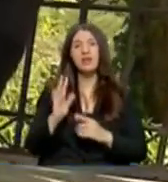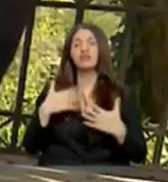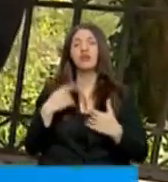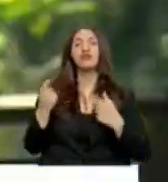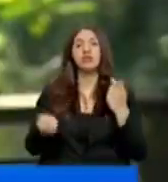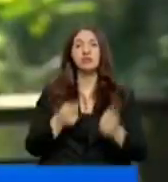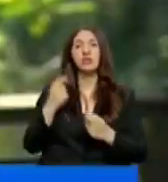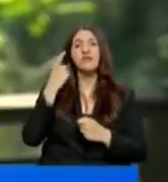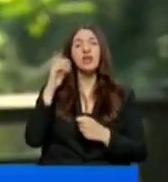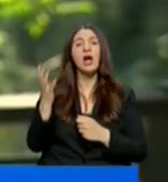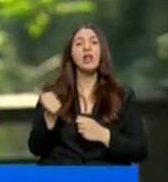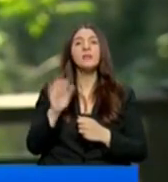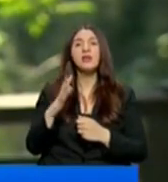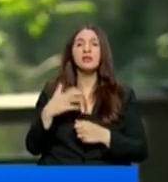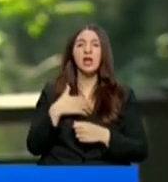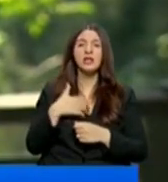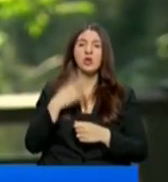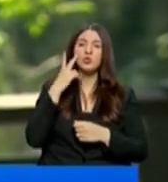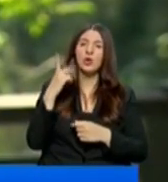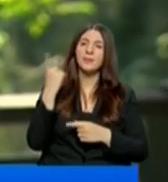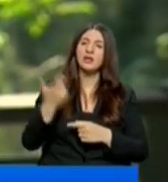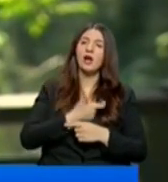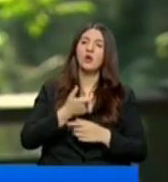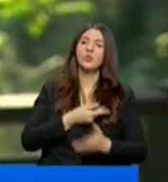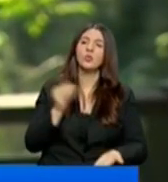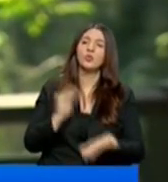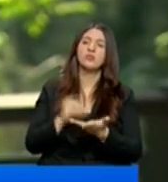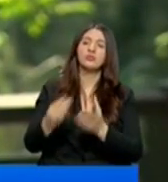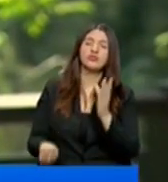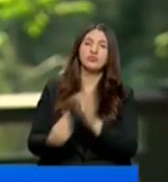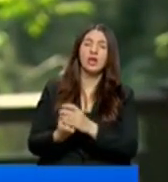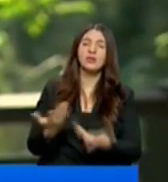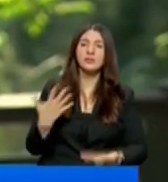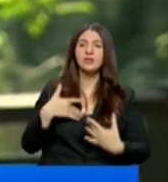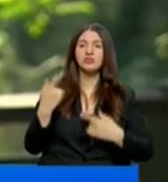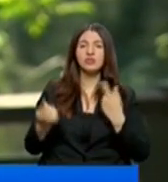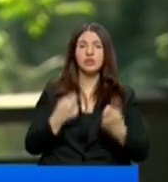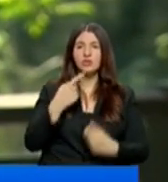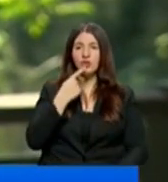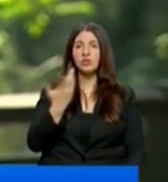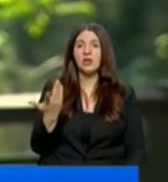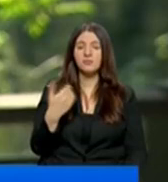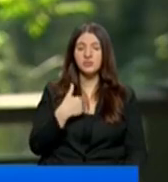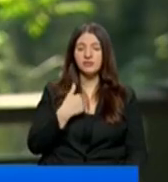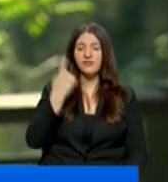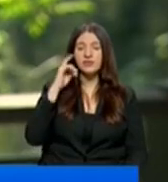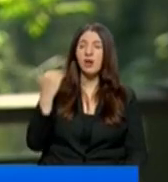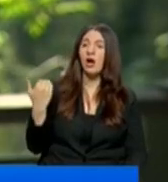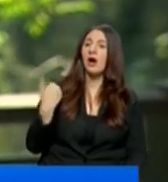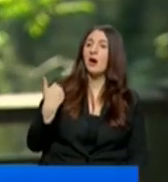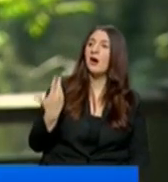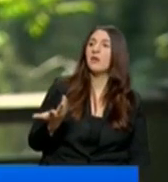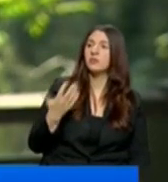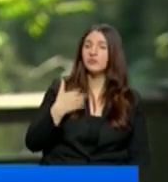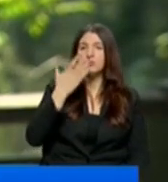sağlık çalışanların görüşlerini almadan kendilerine göre bir kanun yaptılar ve bunu çıkardılar. Tabii sağlık çalışanlar diyorlar ki ya bizim görüşümüzü almadan,